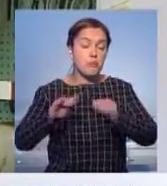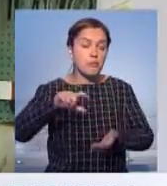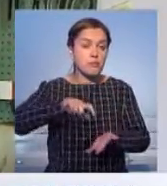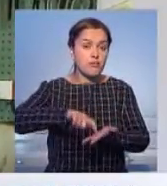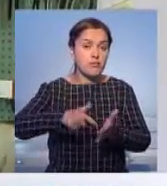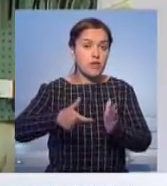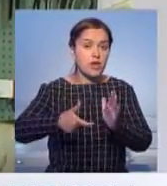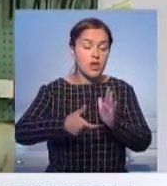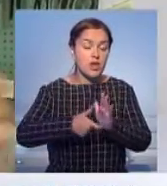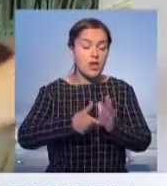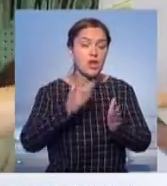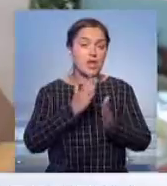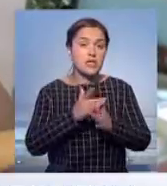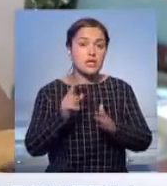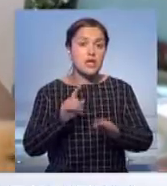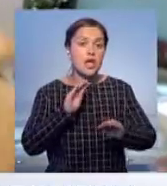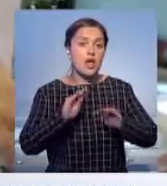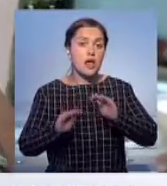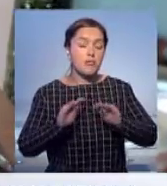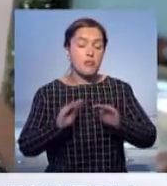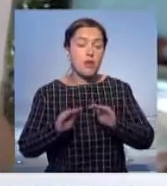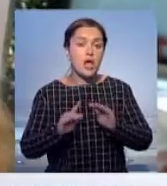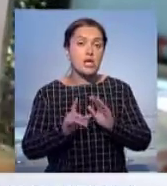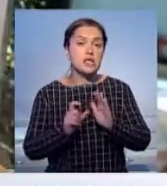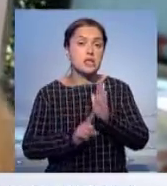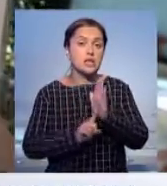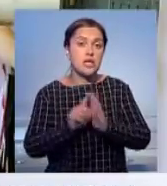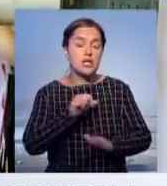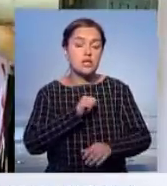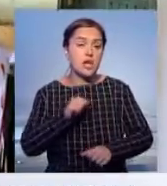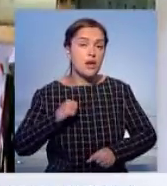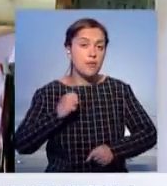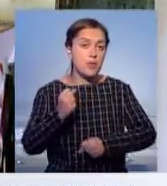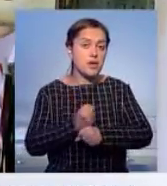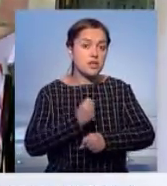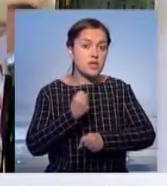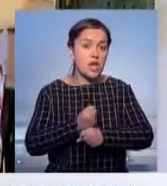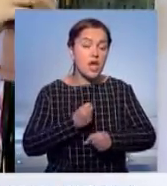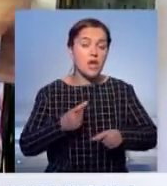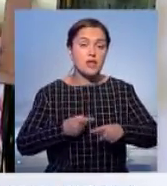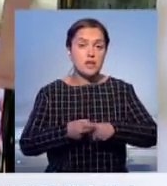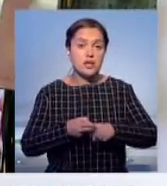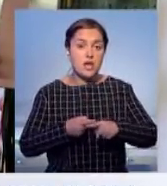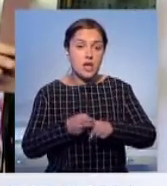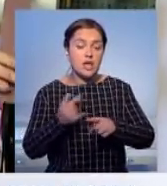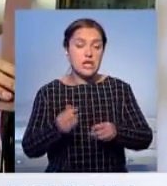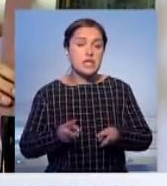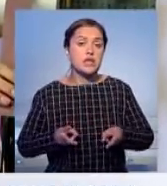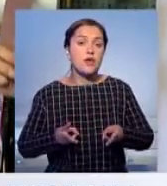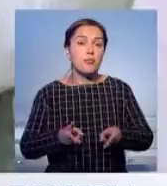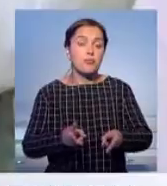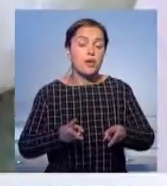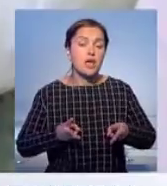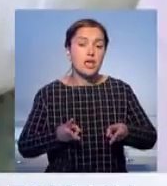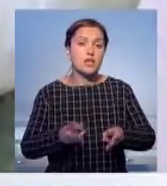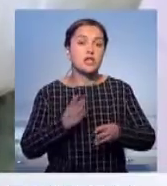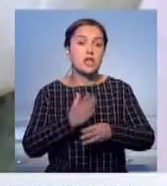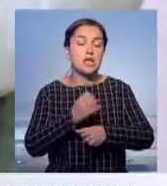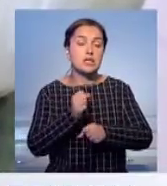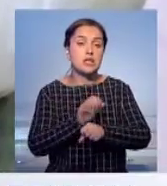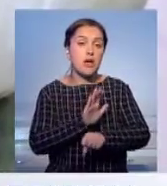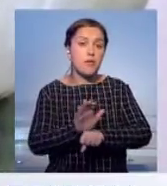целую мастерскую. Создавал ее буквально с нуля. Сам смастерил станок и печь для загибания дерева. Наладил